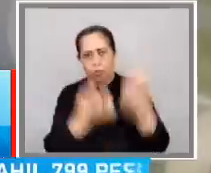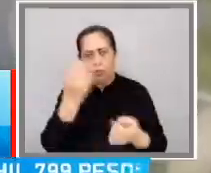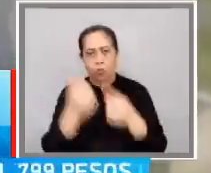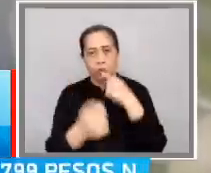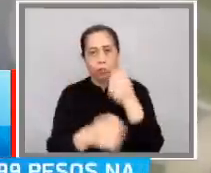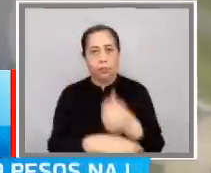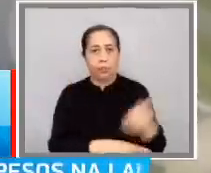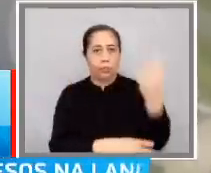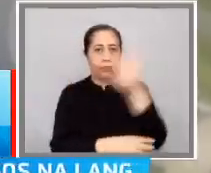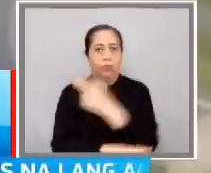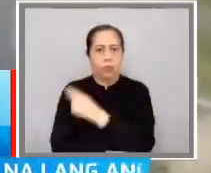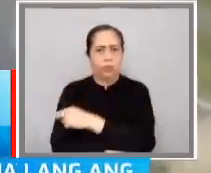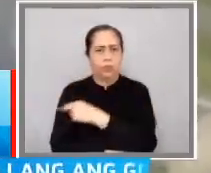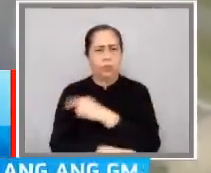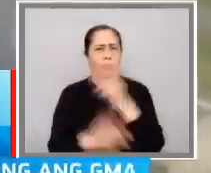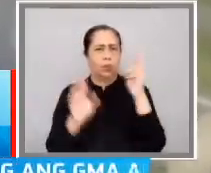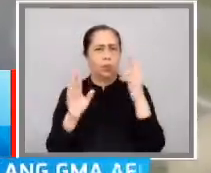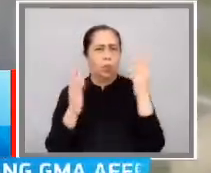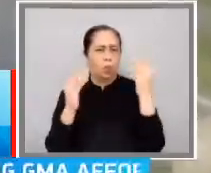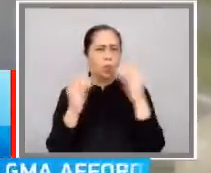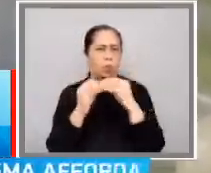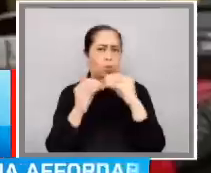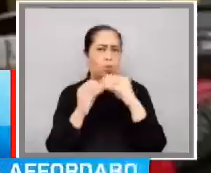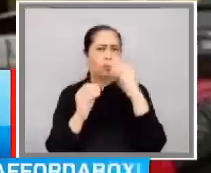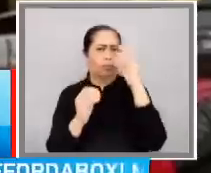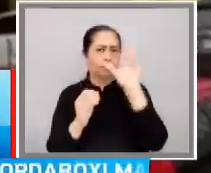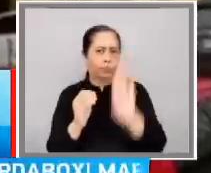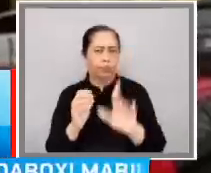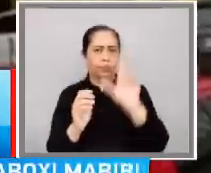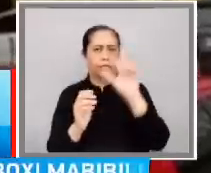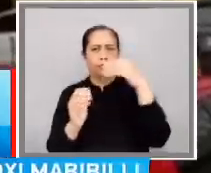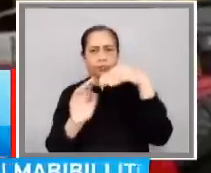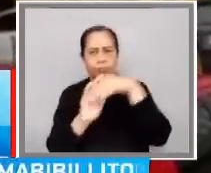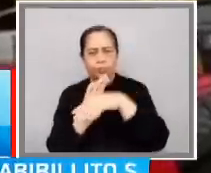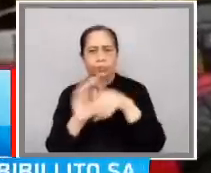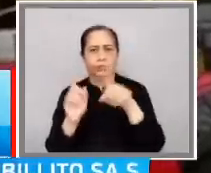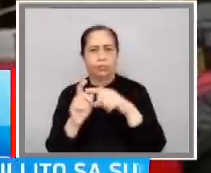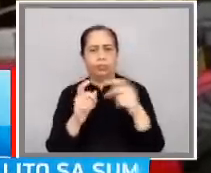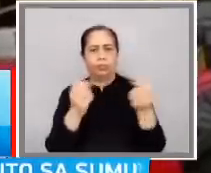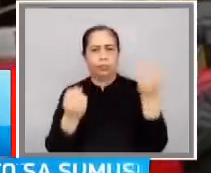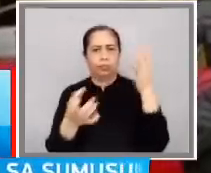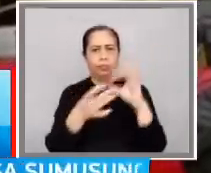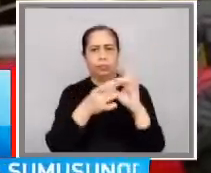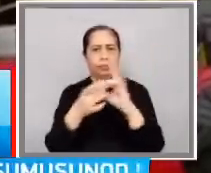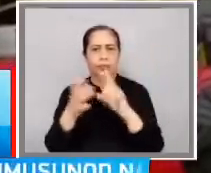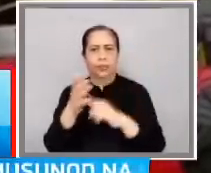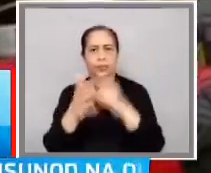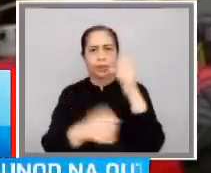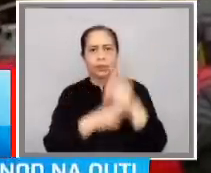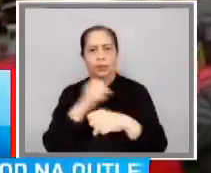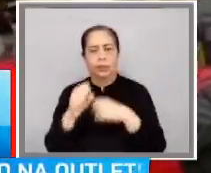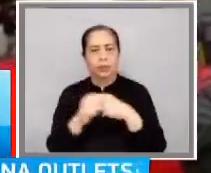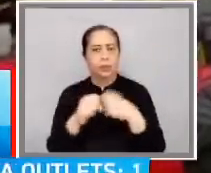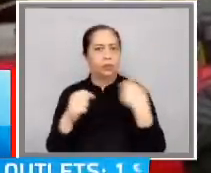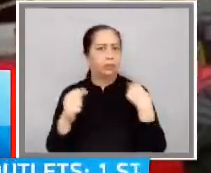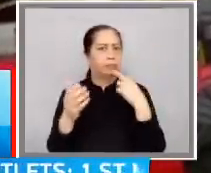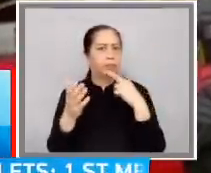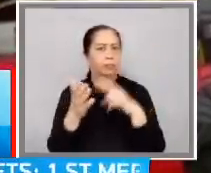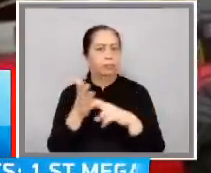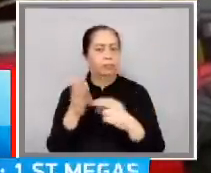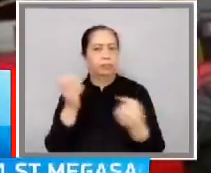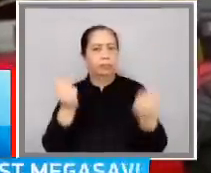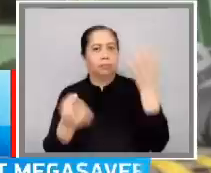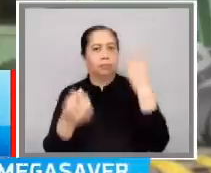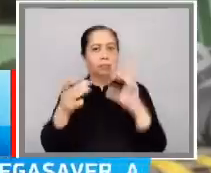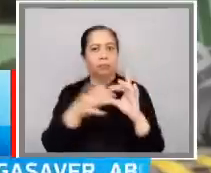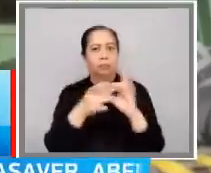ospital, umaasa silang mas mababa ang bilang ng mga firecracker-related injuries ngayong taon. Wala pa raw na itatalang firecracker-related